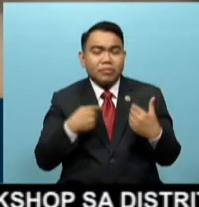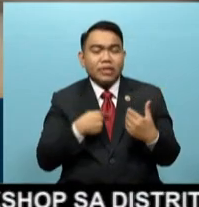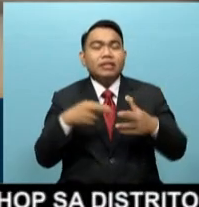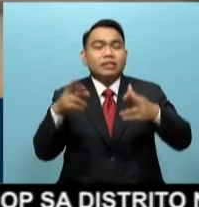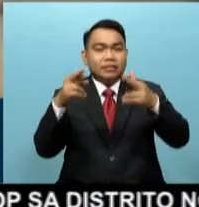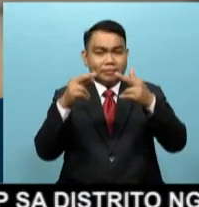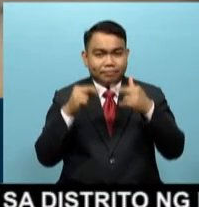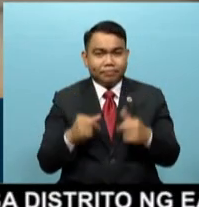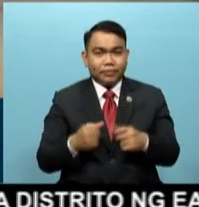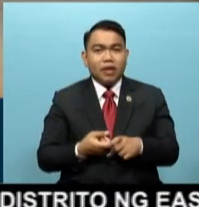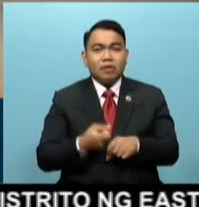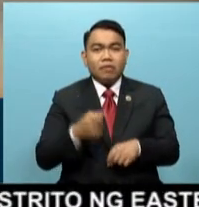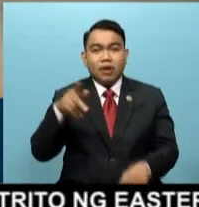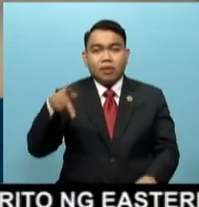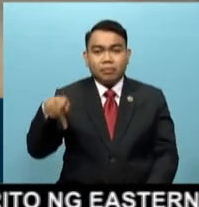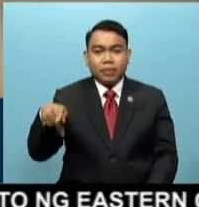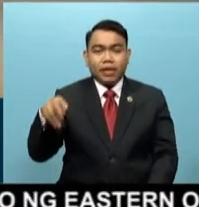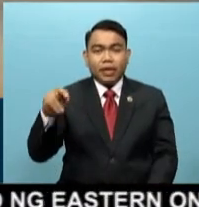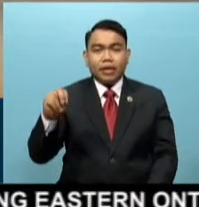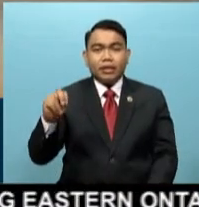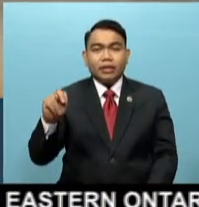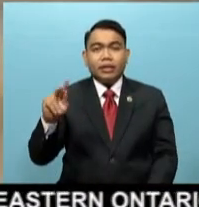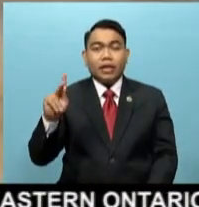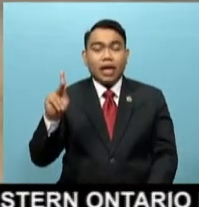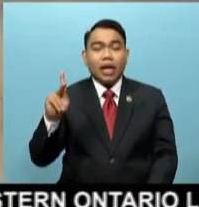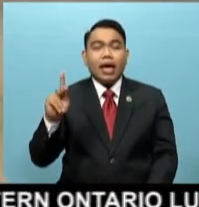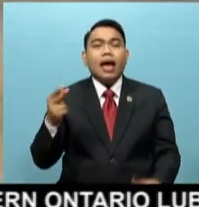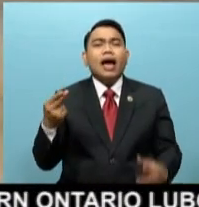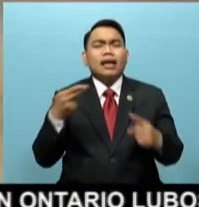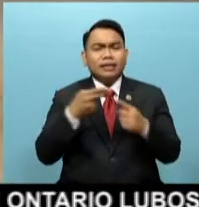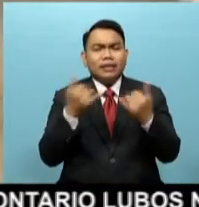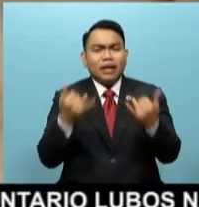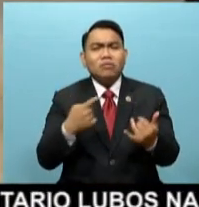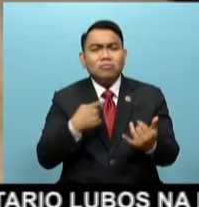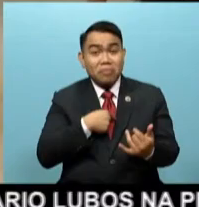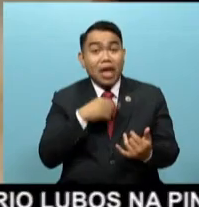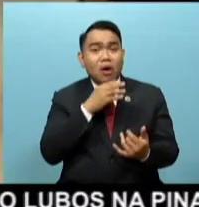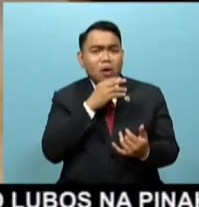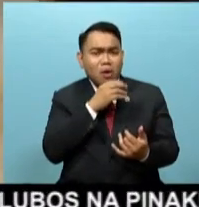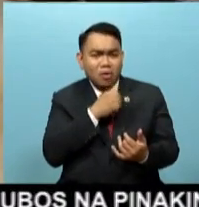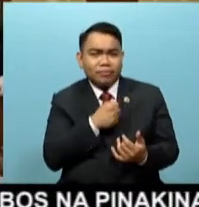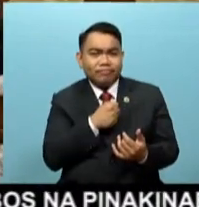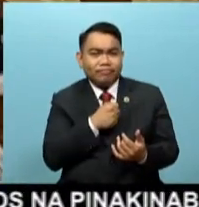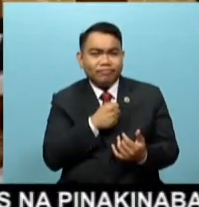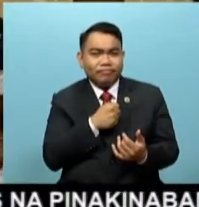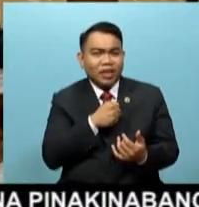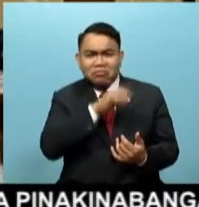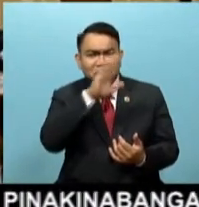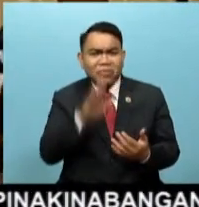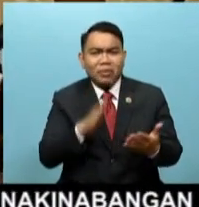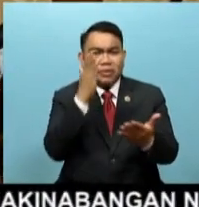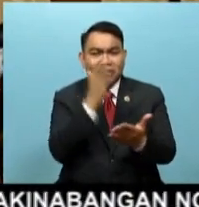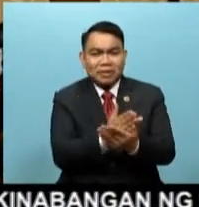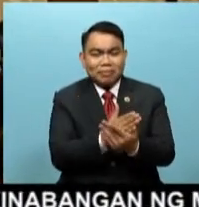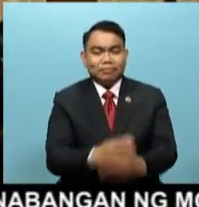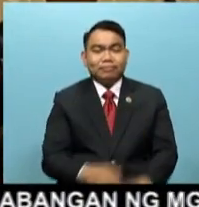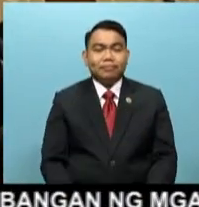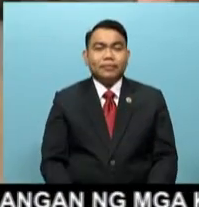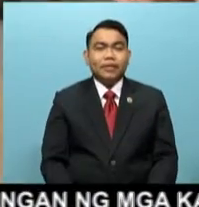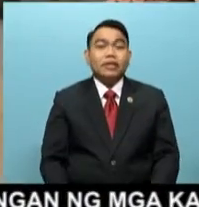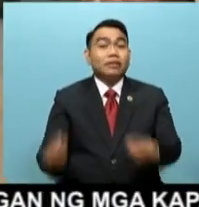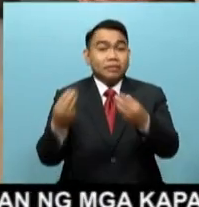Mula PNK hanggang ngayon na tumanda na ako, hindi ko po binitiwan. Ang binigay po sa akin ngayon